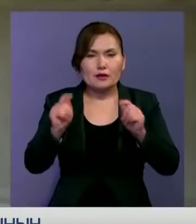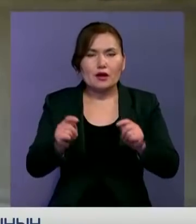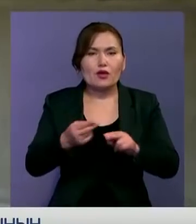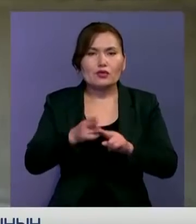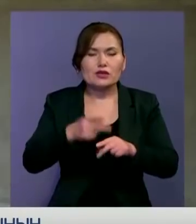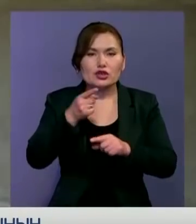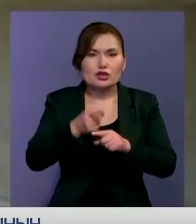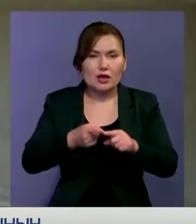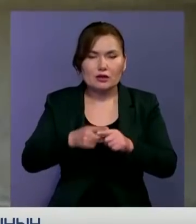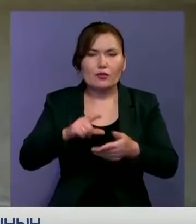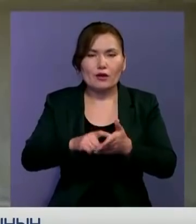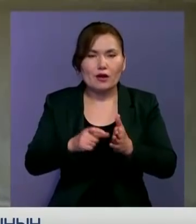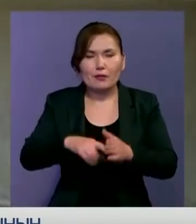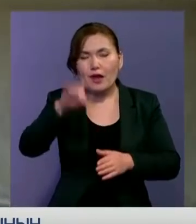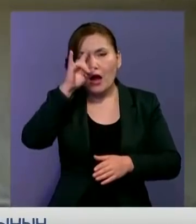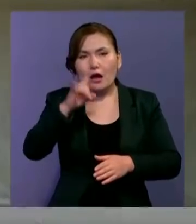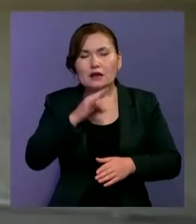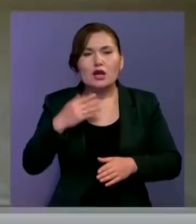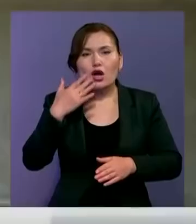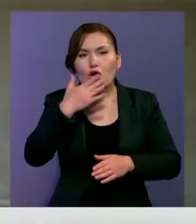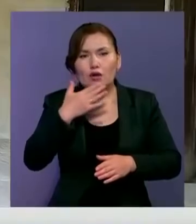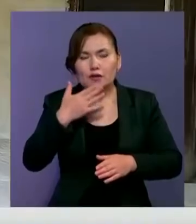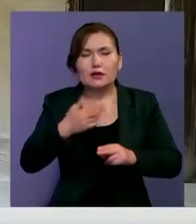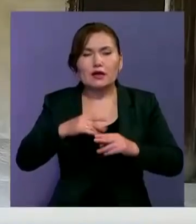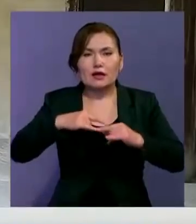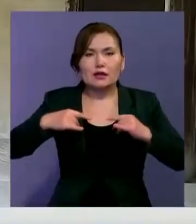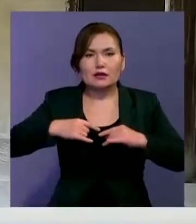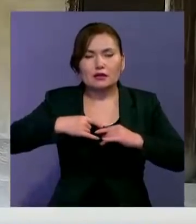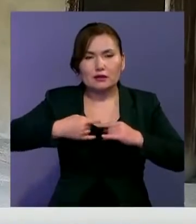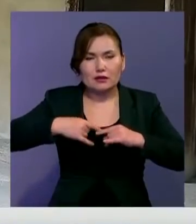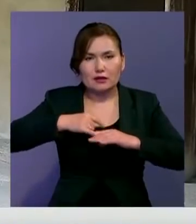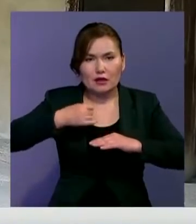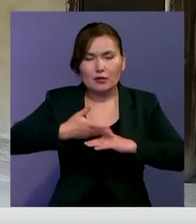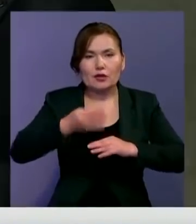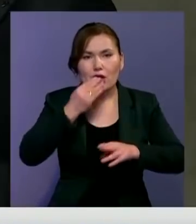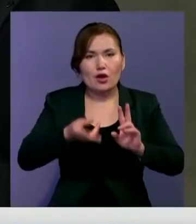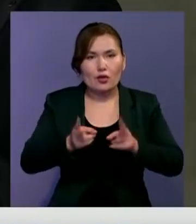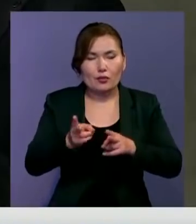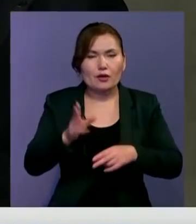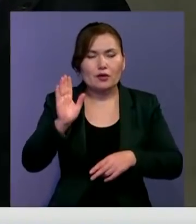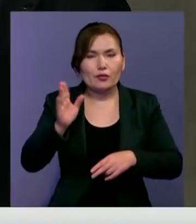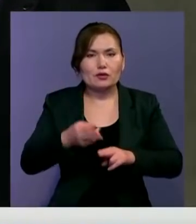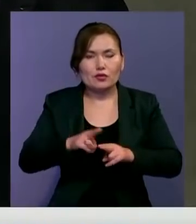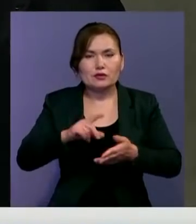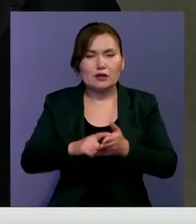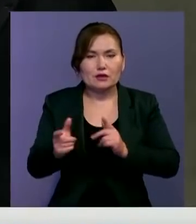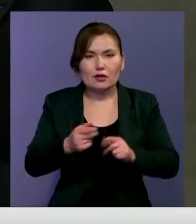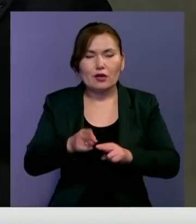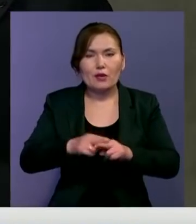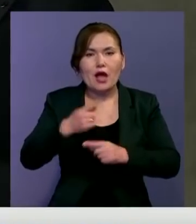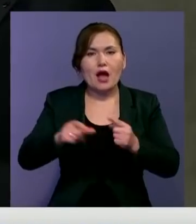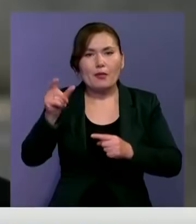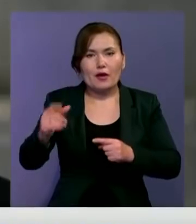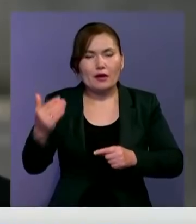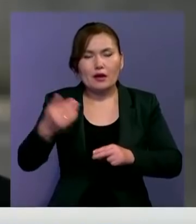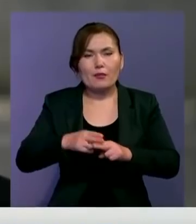жартысында қазақ ұлттық тағамдарын дайындайтын үйірме болады. Жақсылық Жорықбаев осы өңірге аты белгілі тұлға. Алаш десе